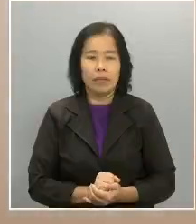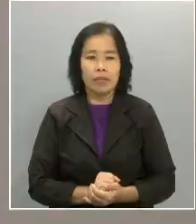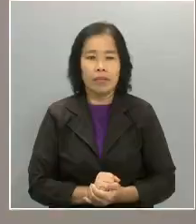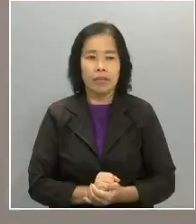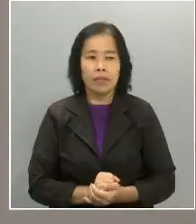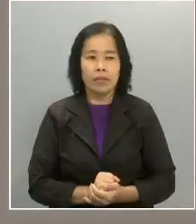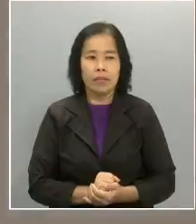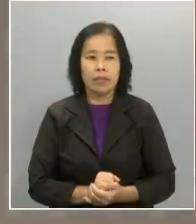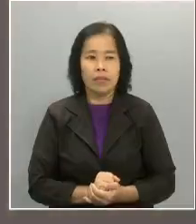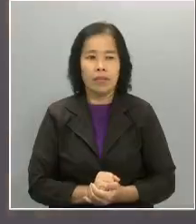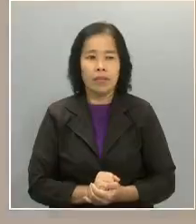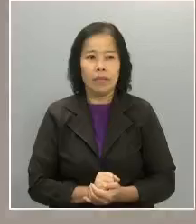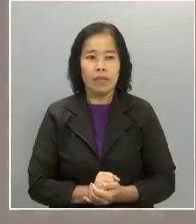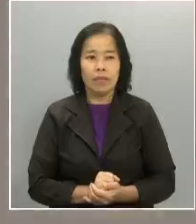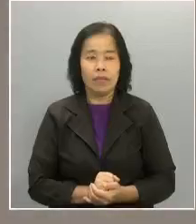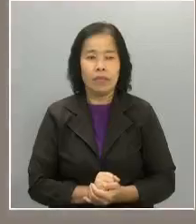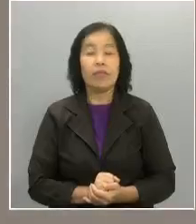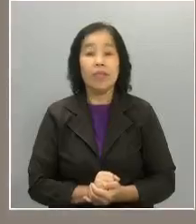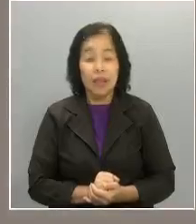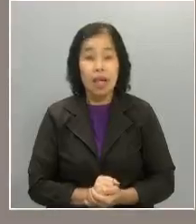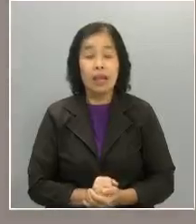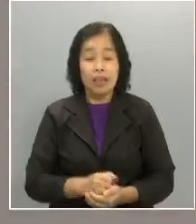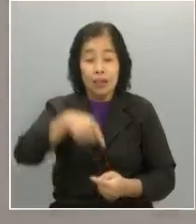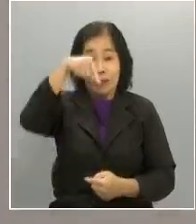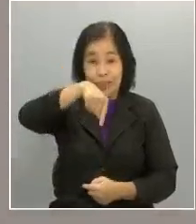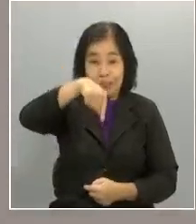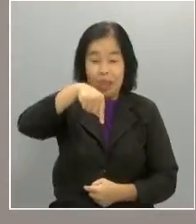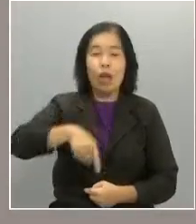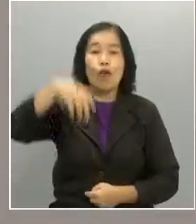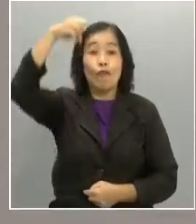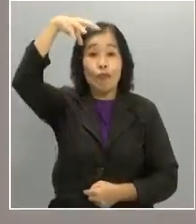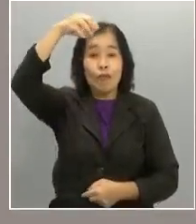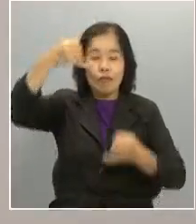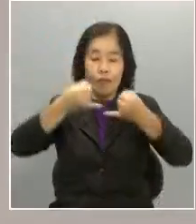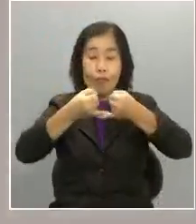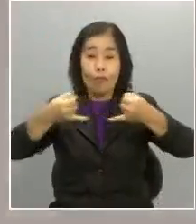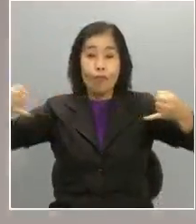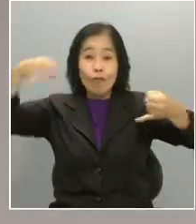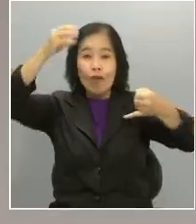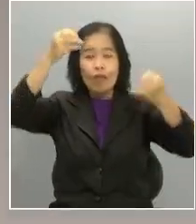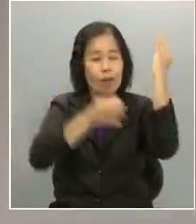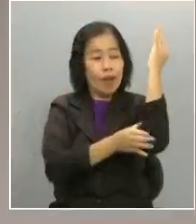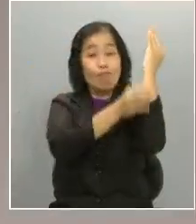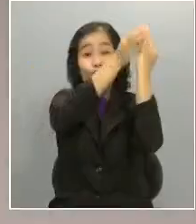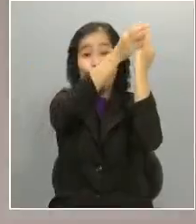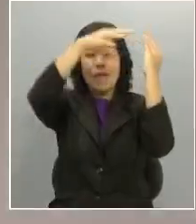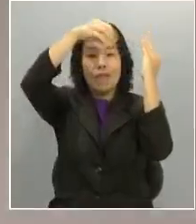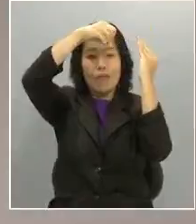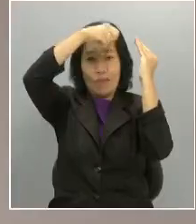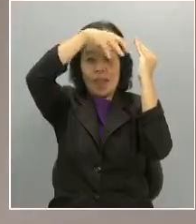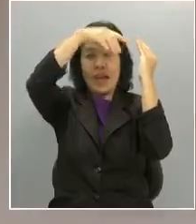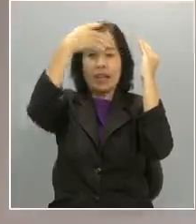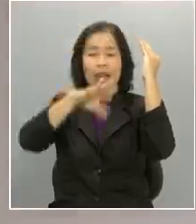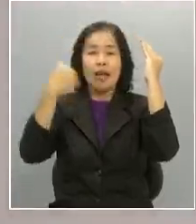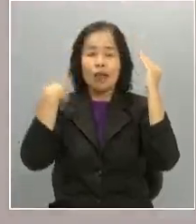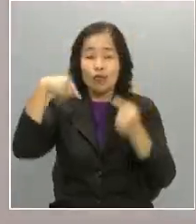นี่ครับคุณผู้ชมจุดนี้เนี่ยไฟฟ้ารั่วนะฮะเป็นเสาไฟฟ้าอยู่ที่บริเวณหลังโรง